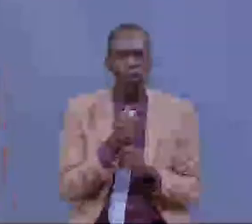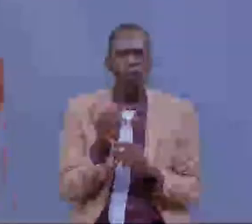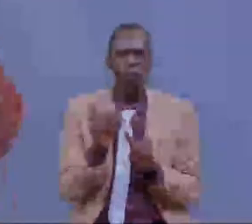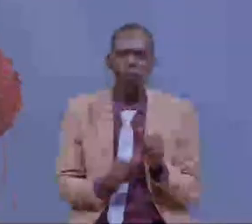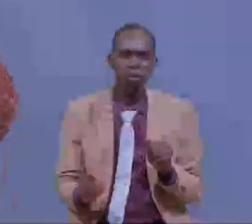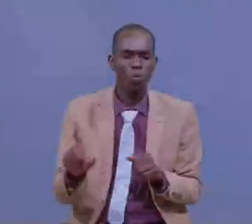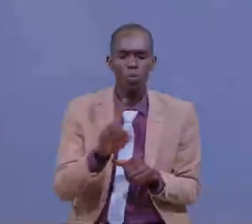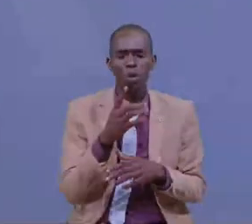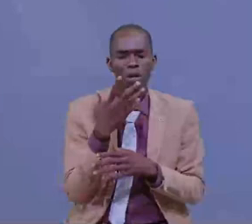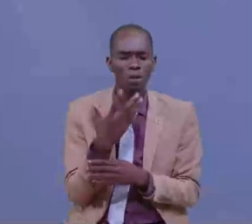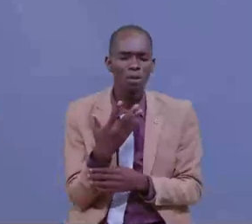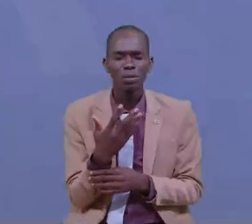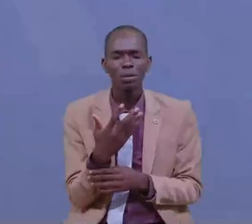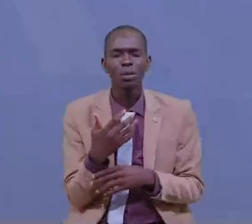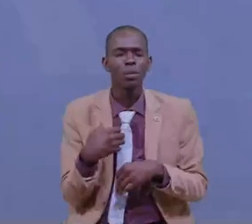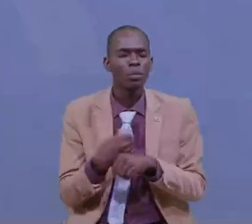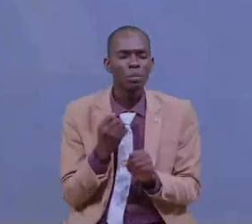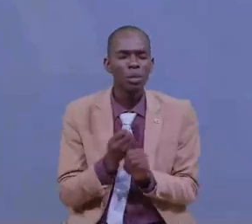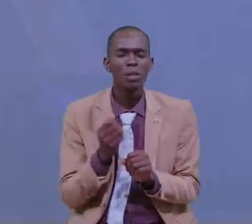Tiens chacun par la main.